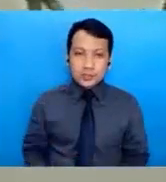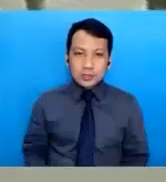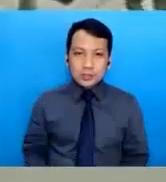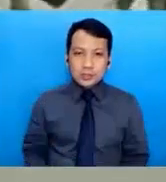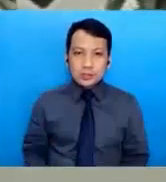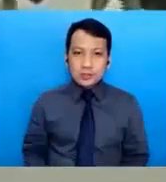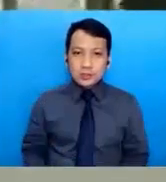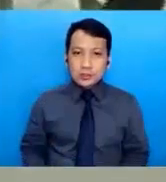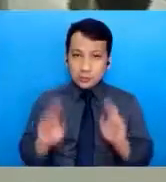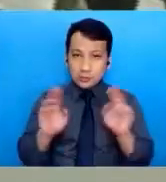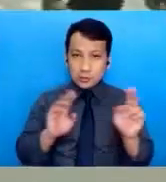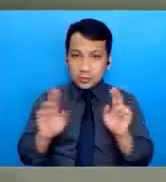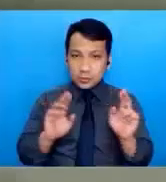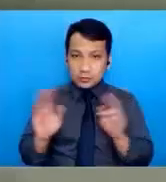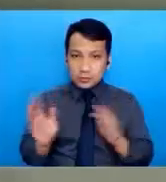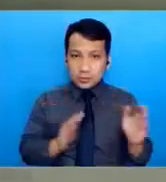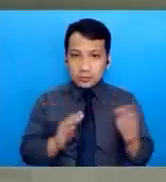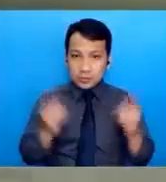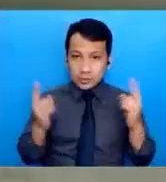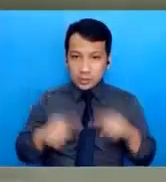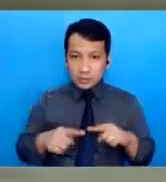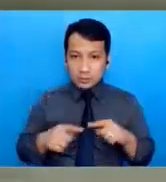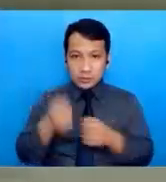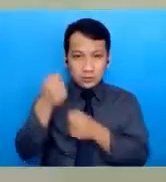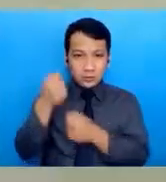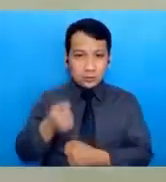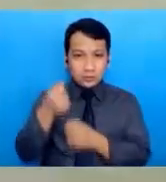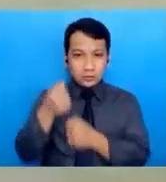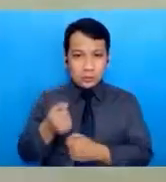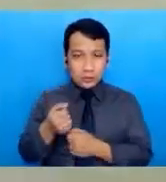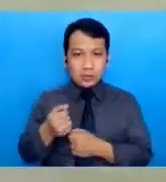Ready rin sila sa mga posibleng kilos protesta.